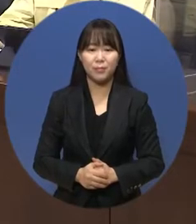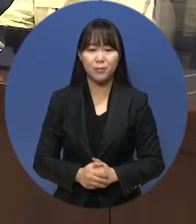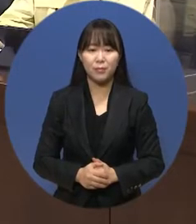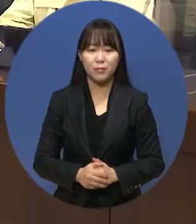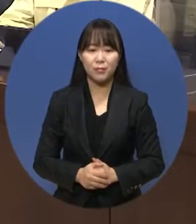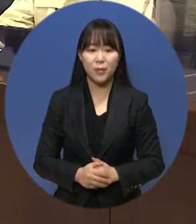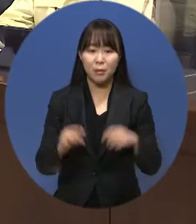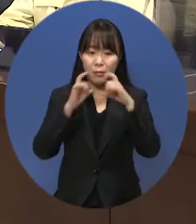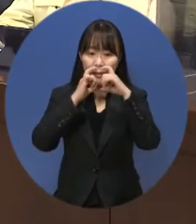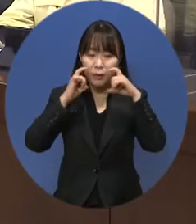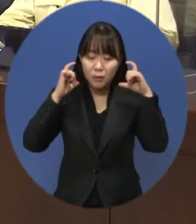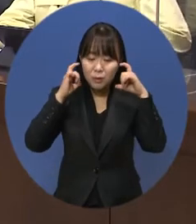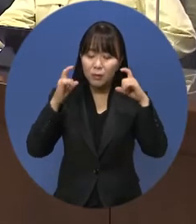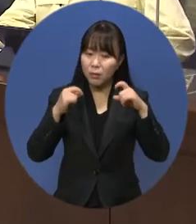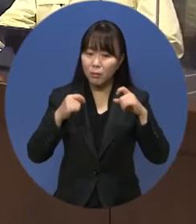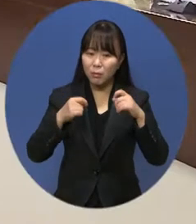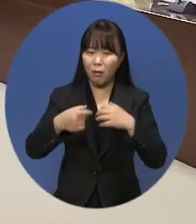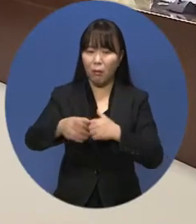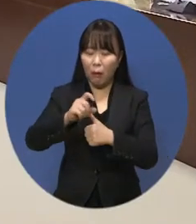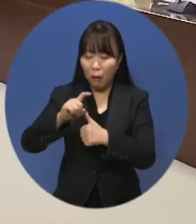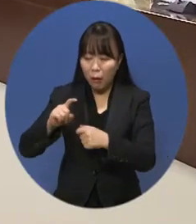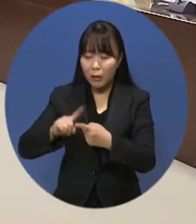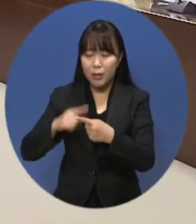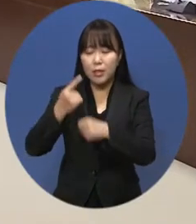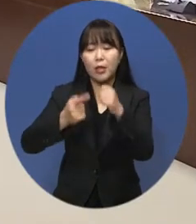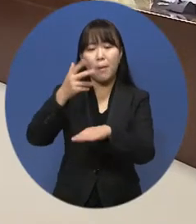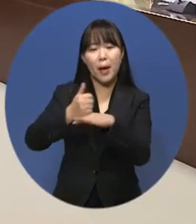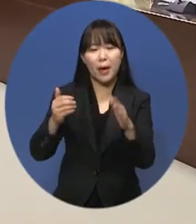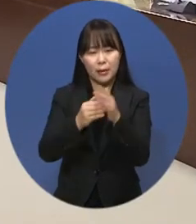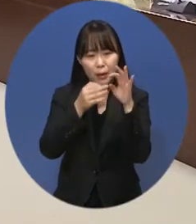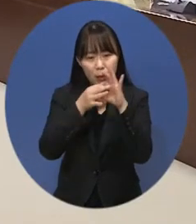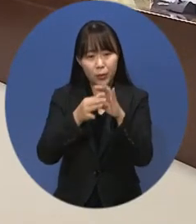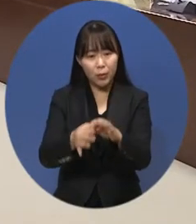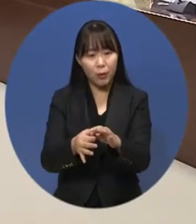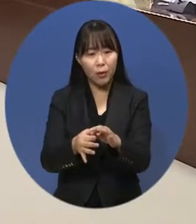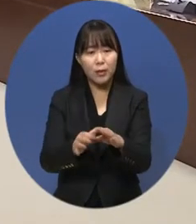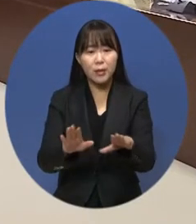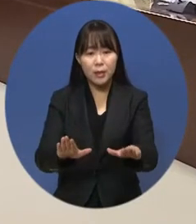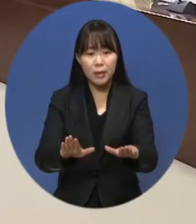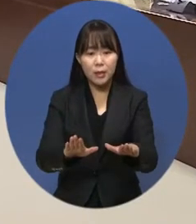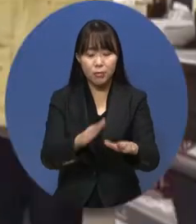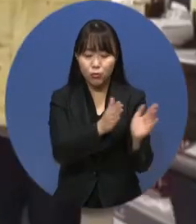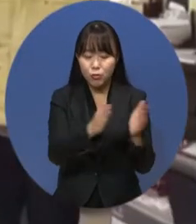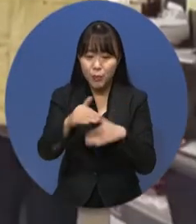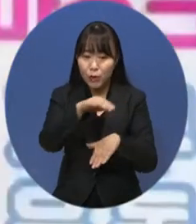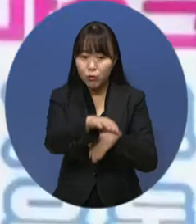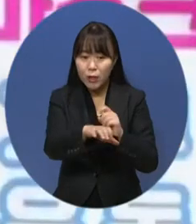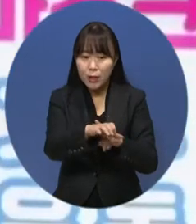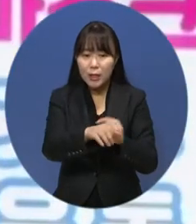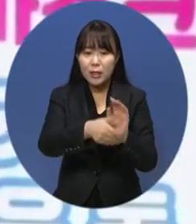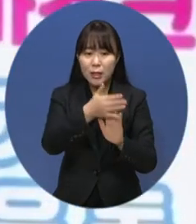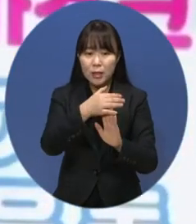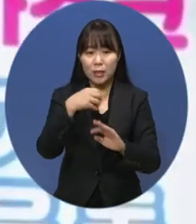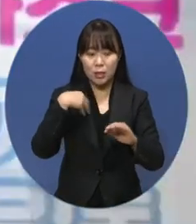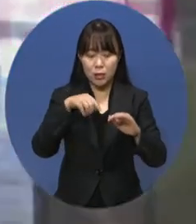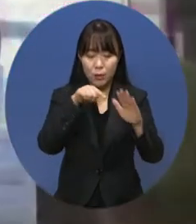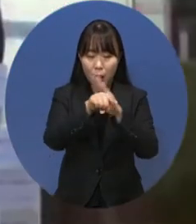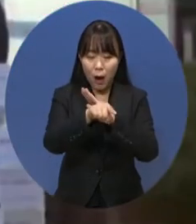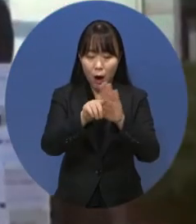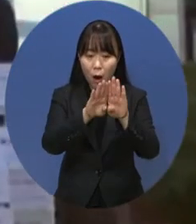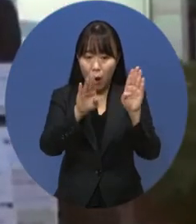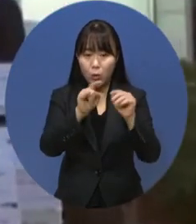출처 주는 마스크 곤 보는 돌 연말까지 계속 진행하기로 하고 이미 비치한 시청사 출입과